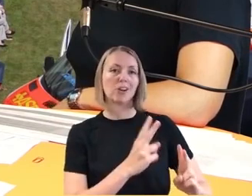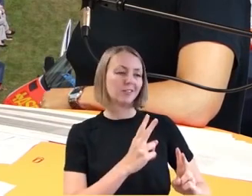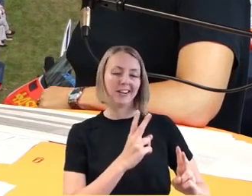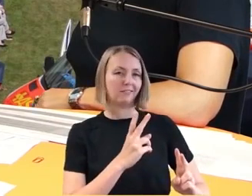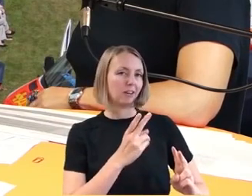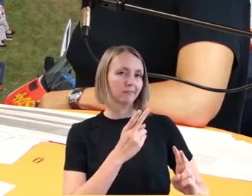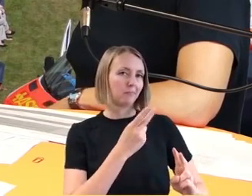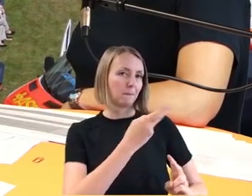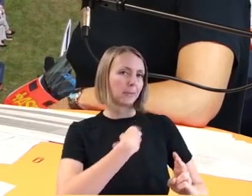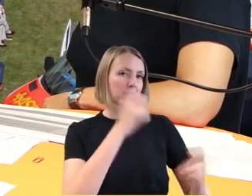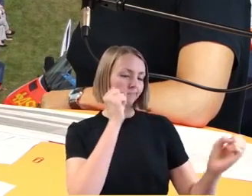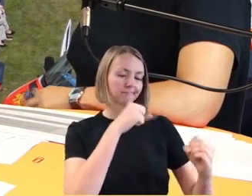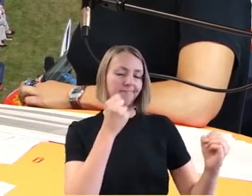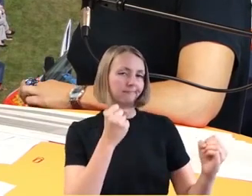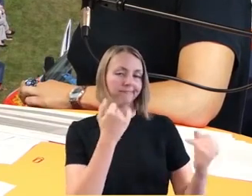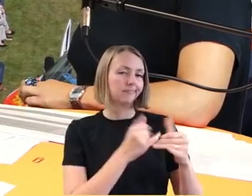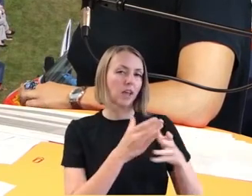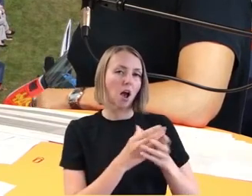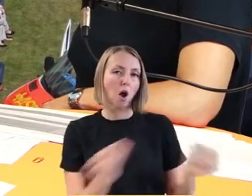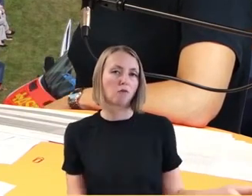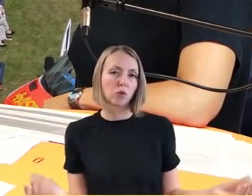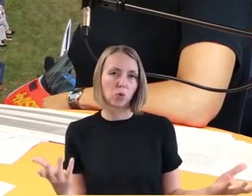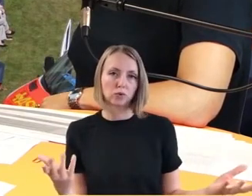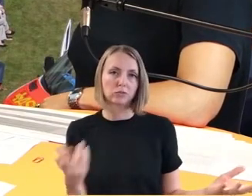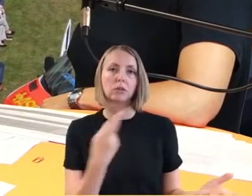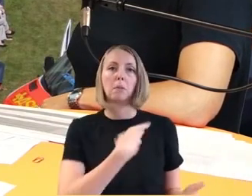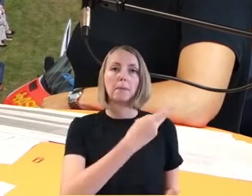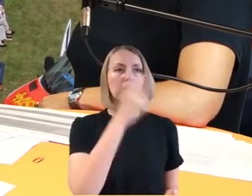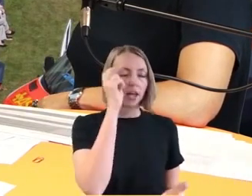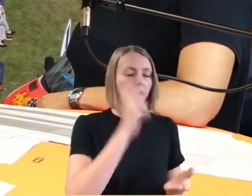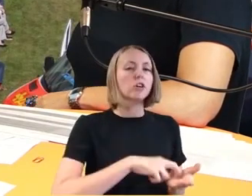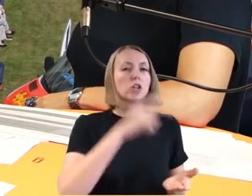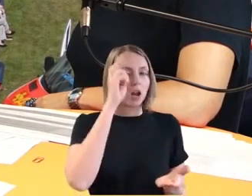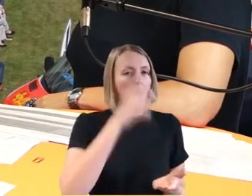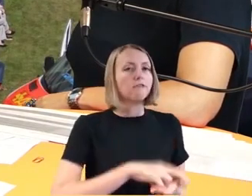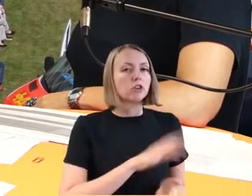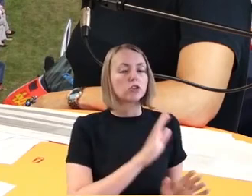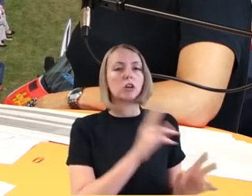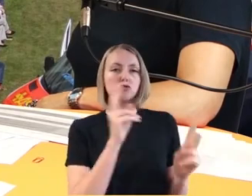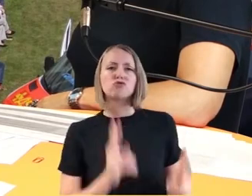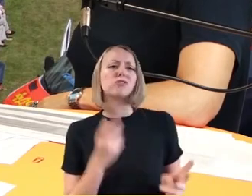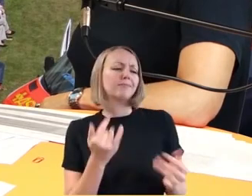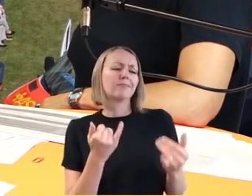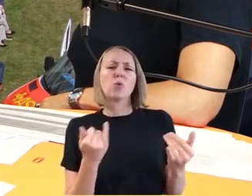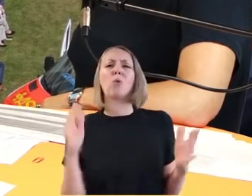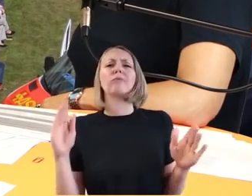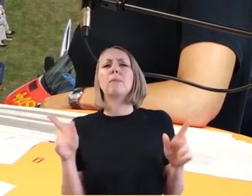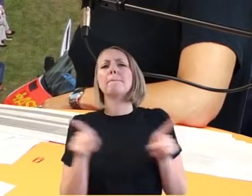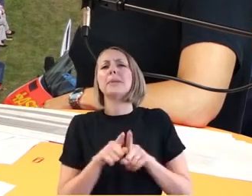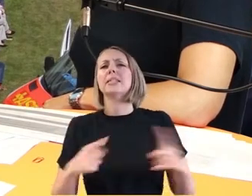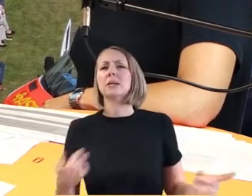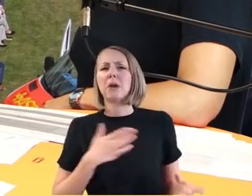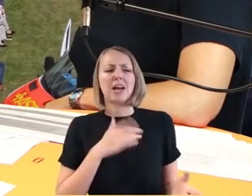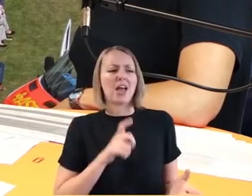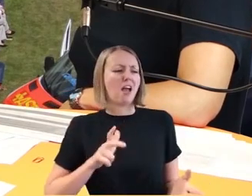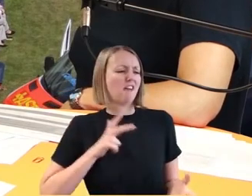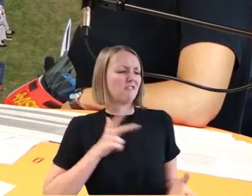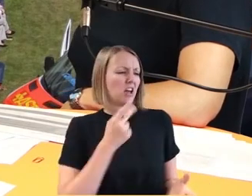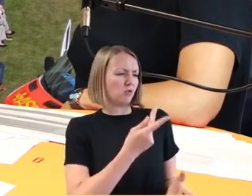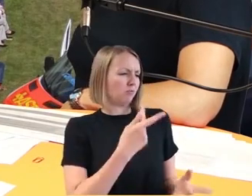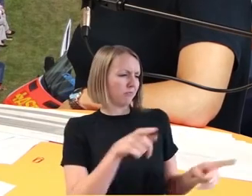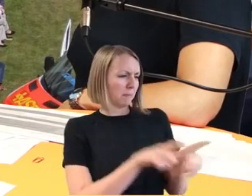Im beiderseitigen Einverständnis. Das heißt, wir hatten unsere Erwartungen nicht in Erfüllung gesehen, aber der Auftragnehmer auch